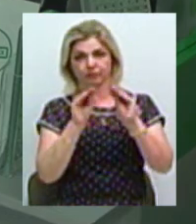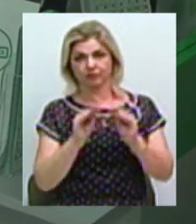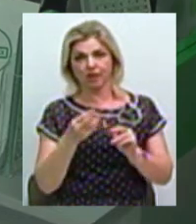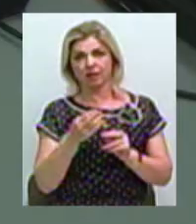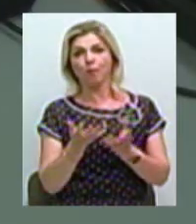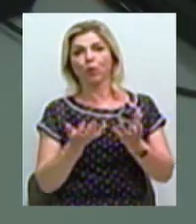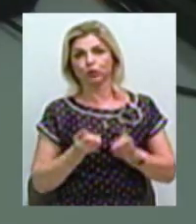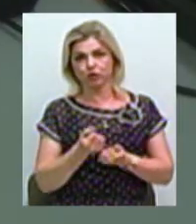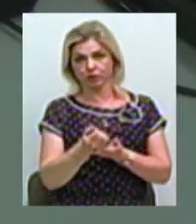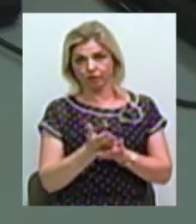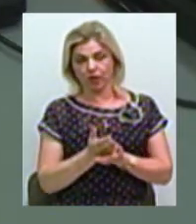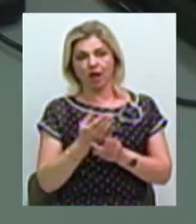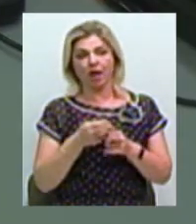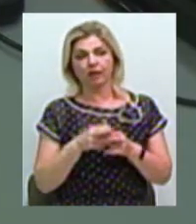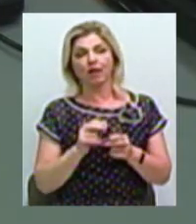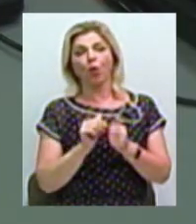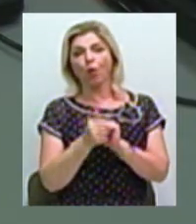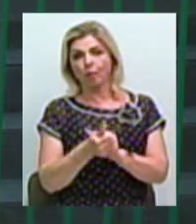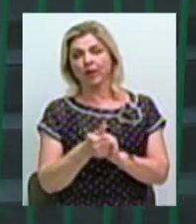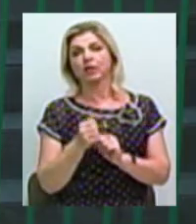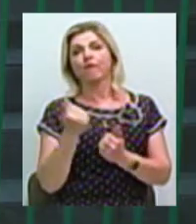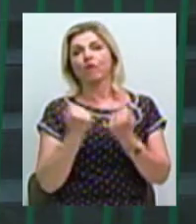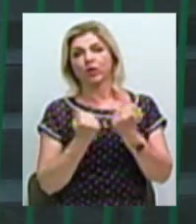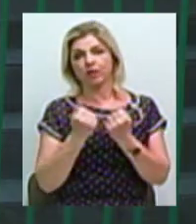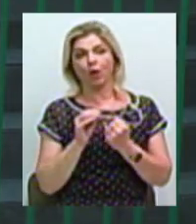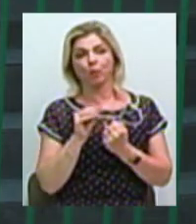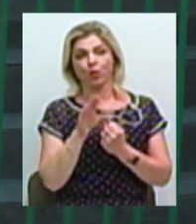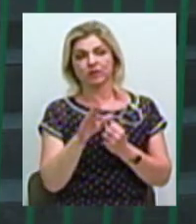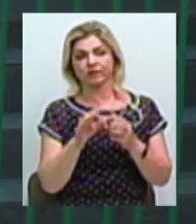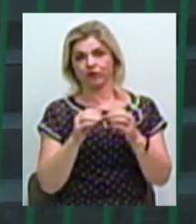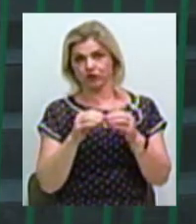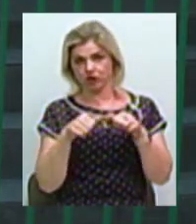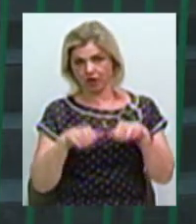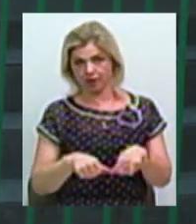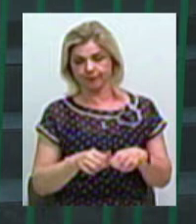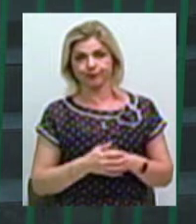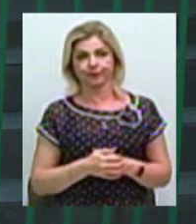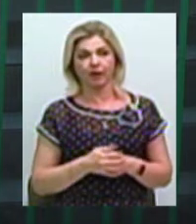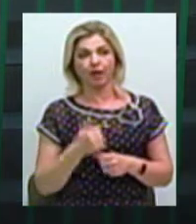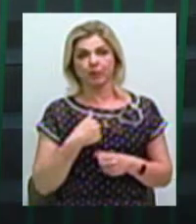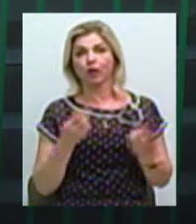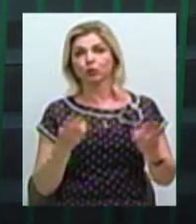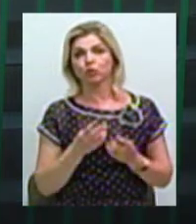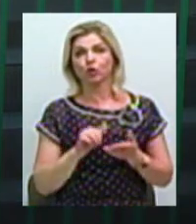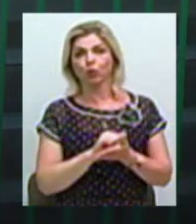Це обмін водійського посвідчення. В зв'язку з тим, що змінила свої анкетні дані, тому мені потрібно цей документ